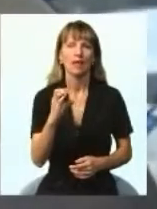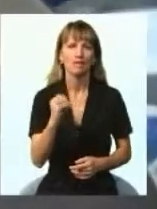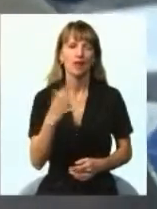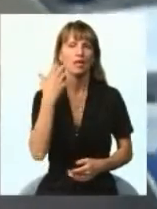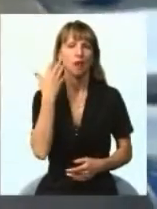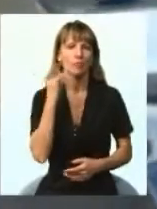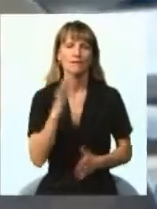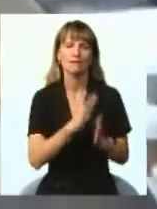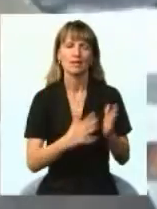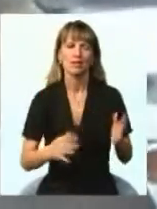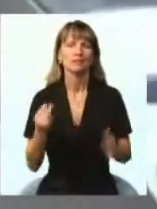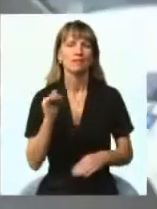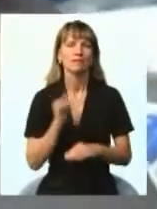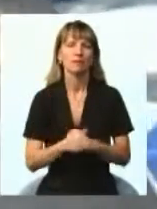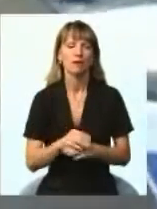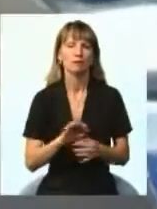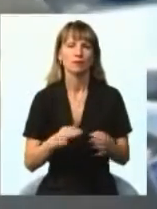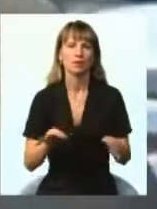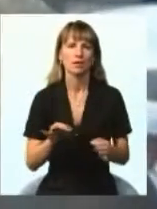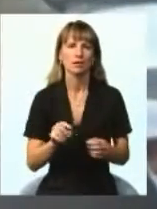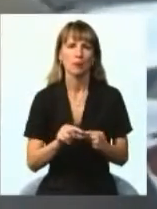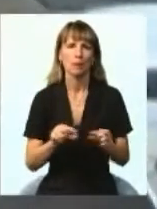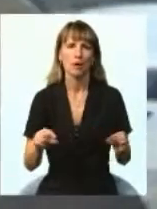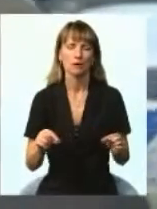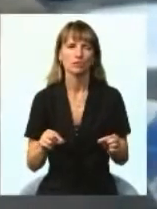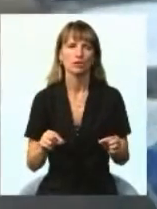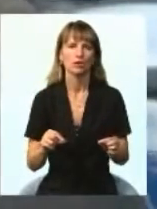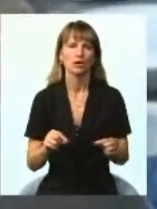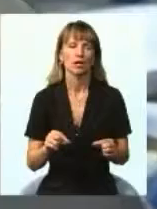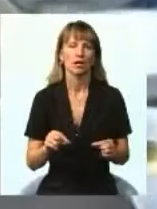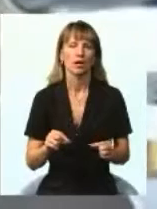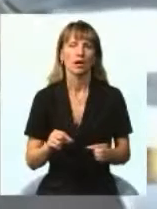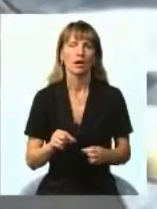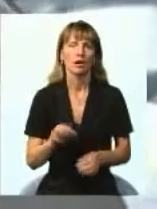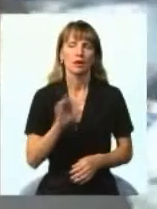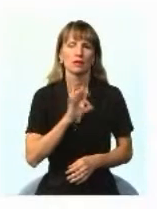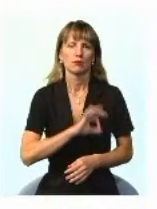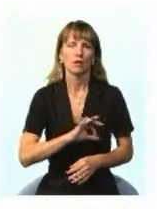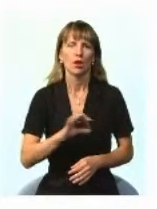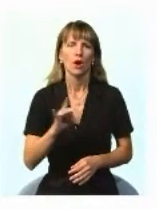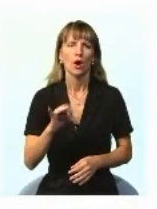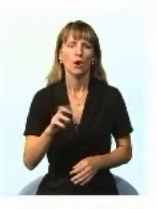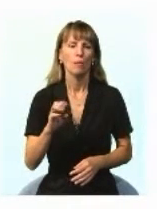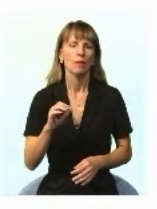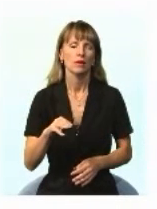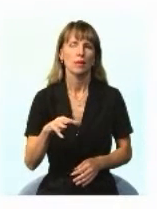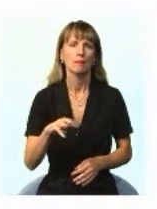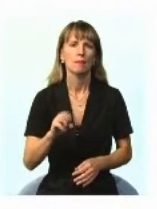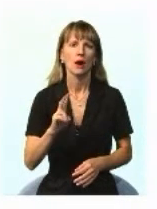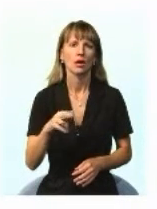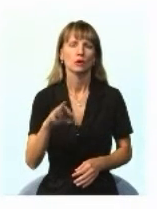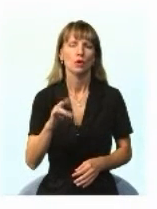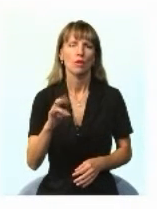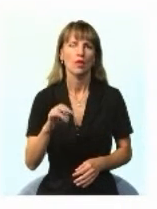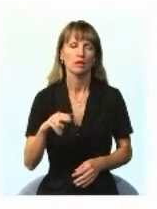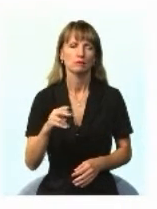Цікавий факт. Нове заснування паличок від ескімо знайшов колишній голівудський каскадер Роберт Макдональд. Він побудував власний корабель